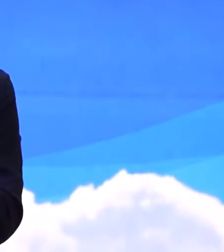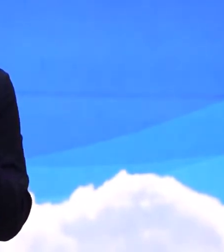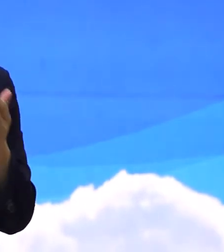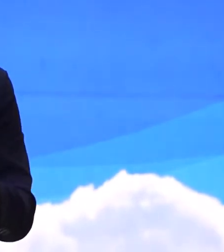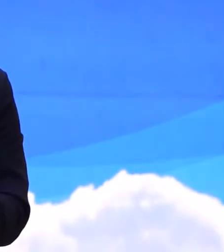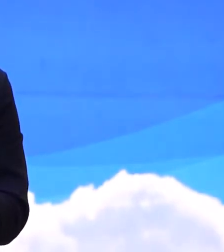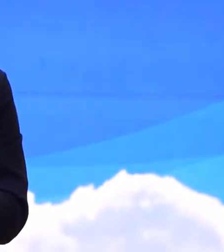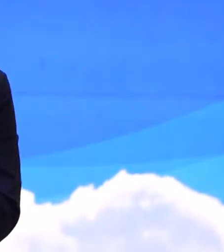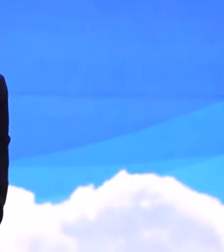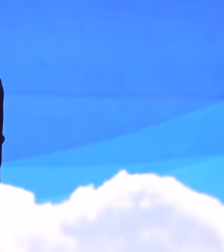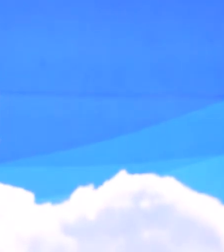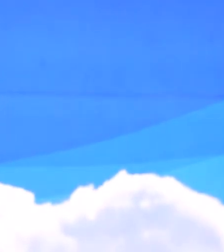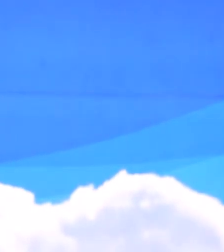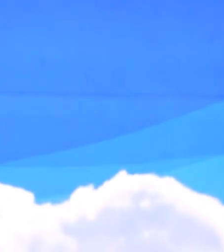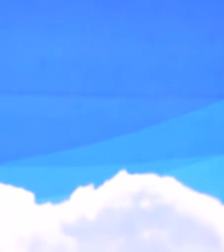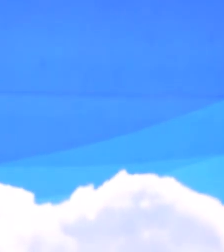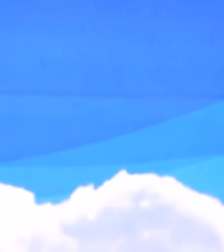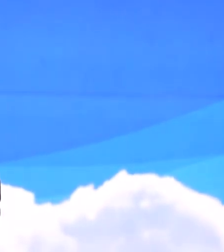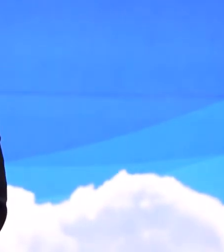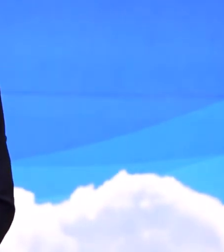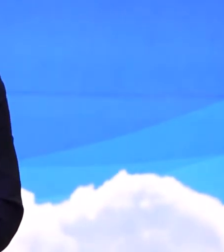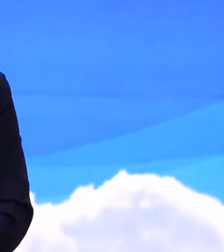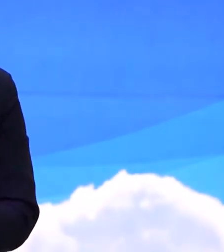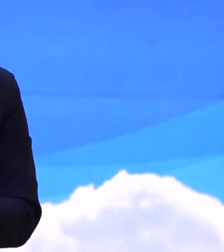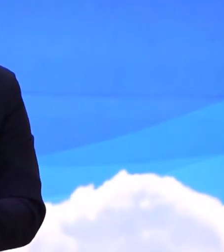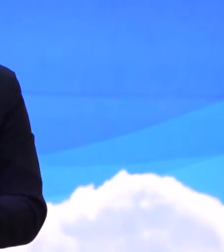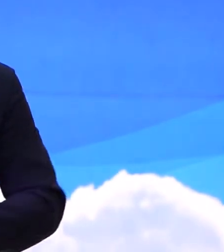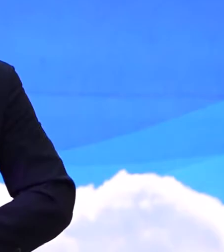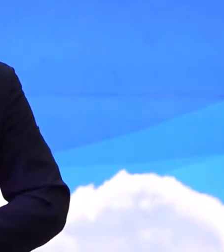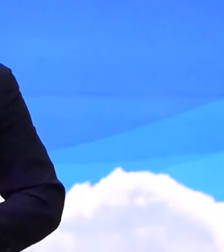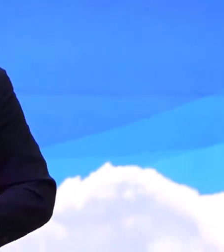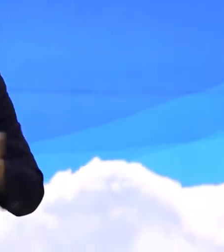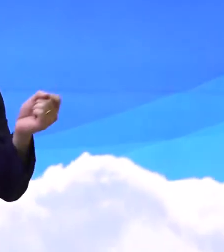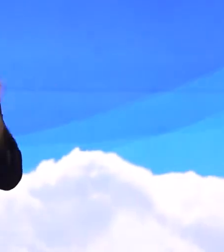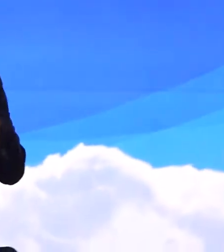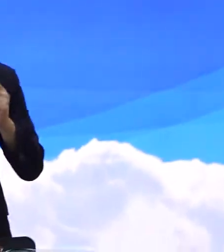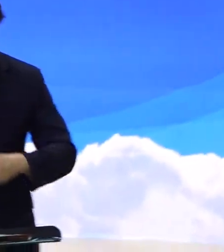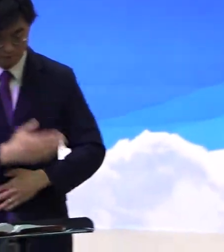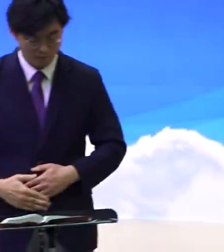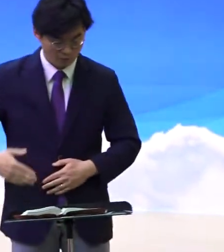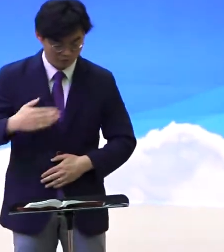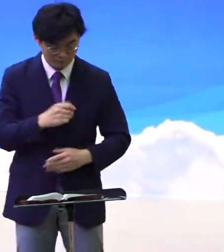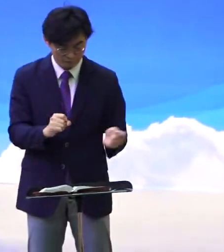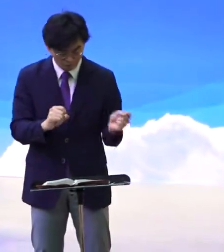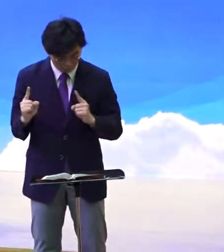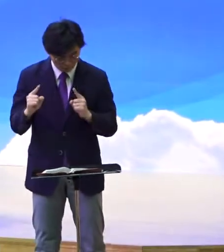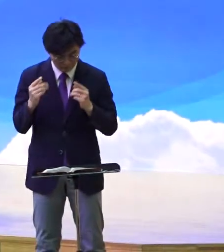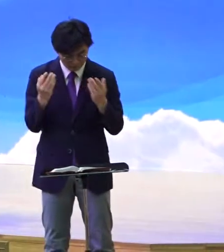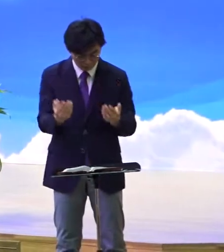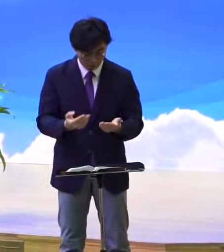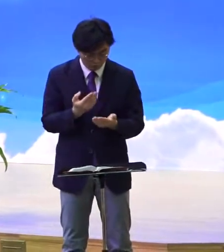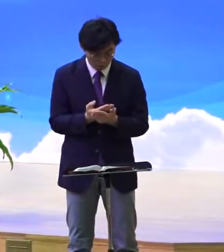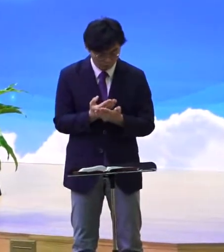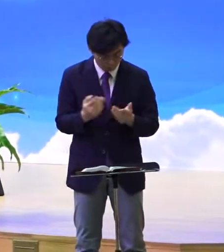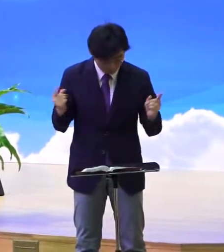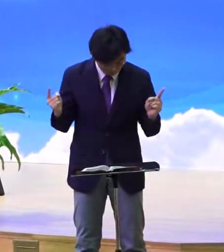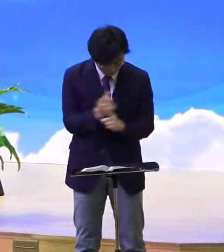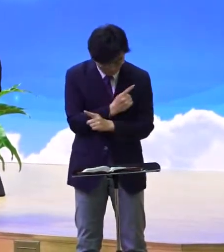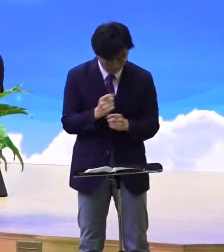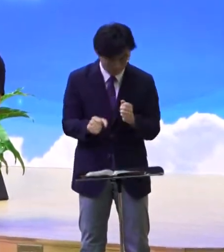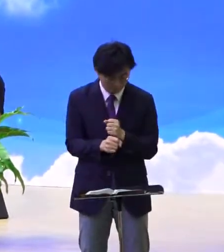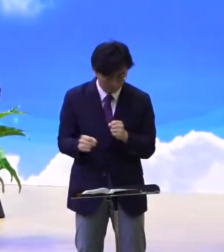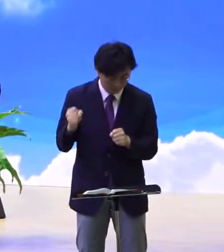시간 이 자리에 임하여 주시기를 간절히 바랍니다. 영적으로나 육적으로 고통받는 영혼들이 치유되게 하시고